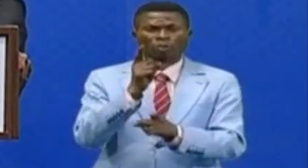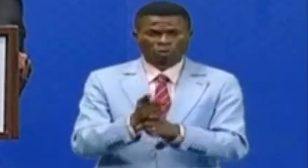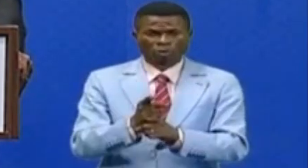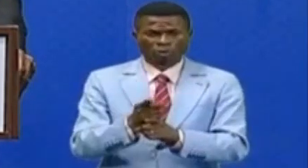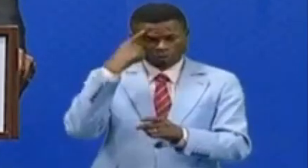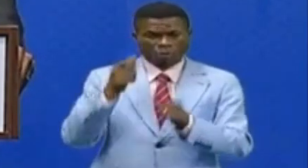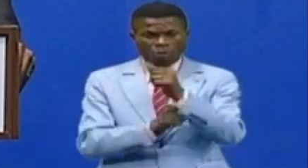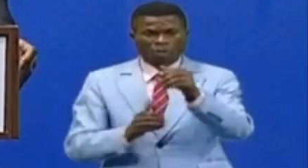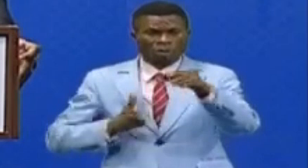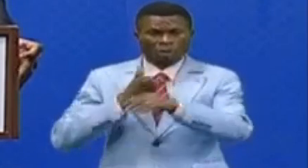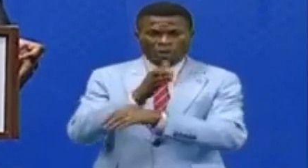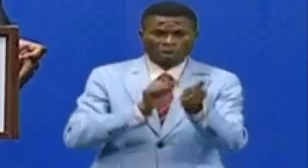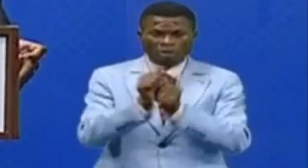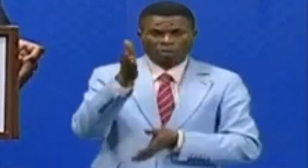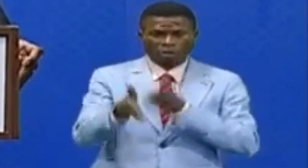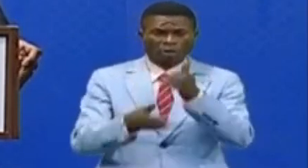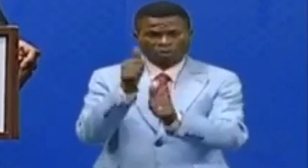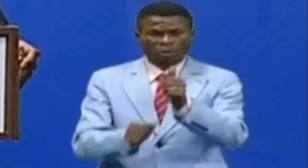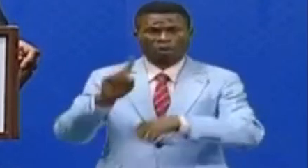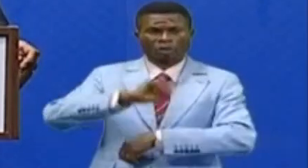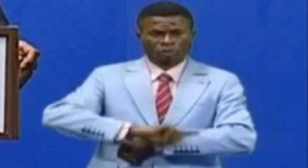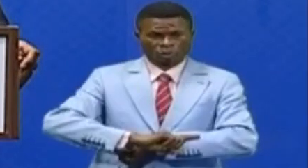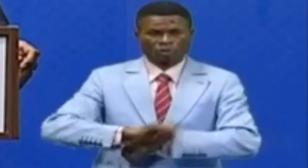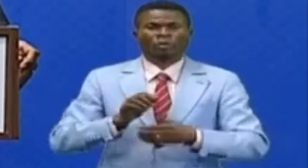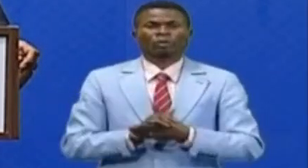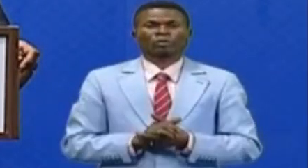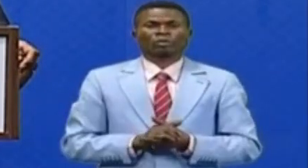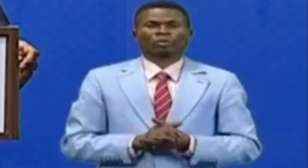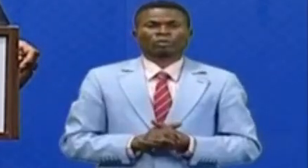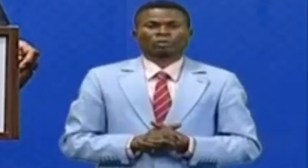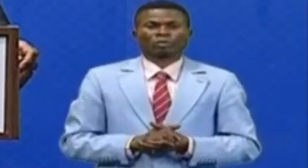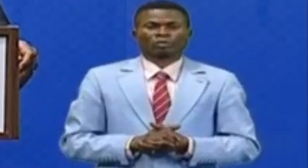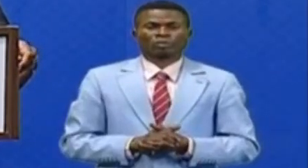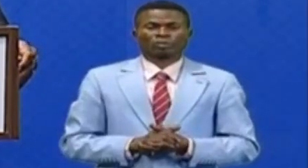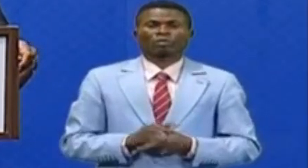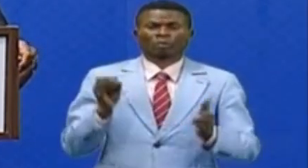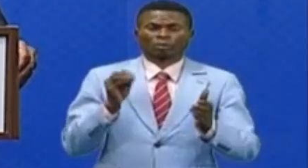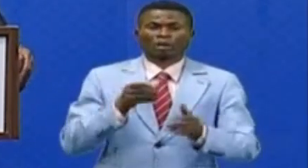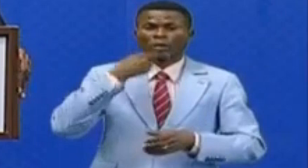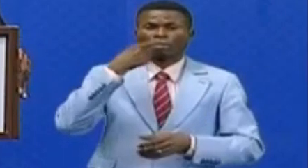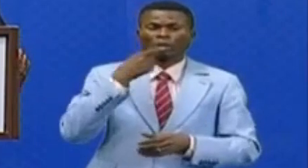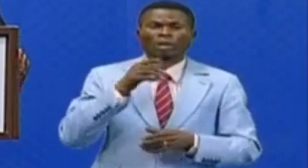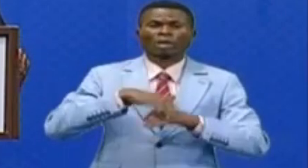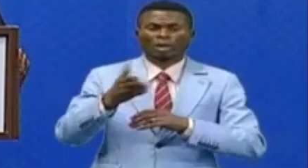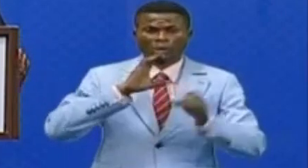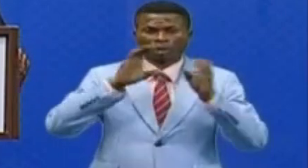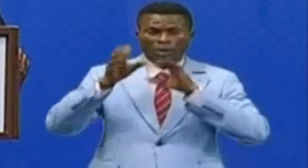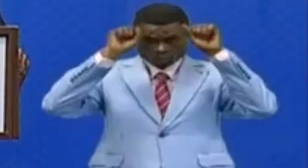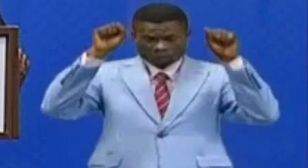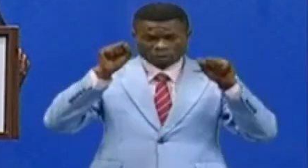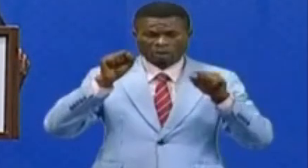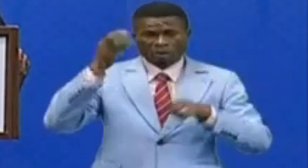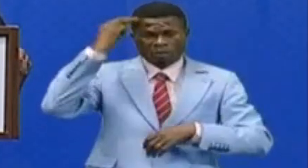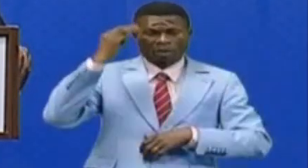pour les traversées piétonnes quotidiennes. Intervenant à la suite de la communication du président